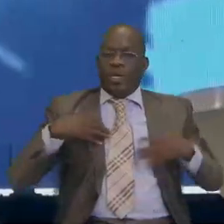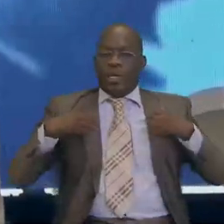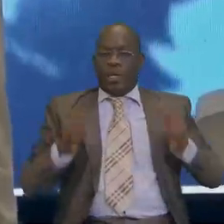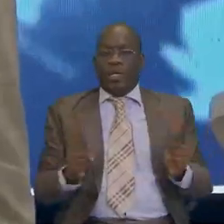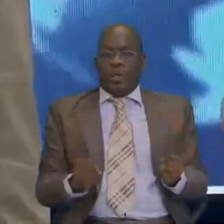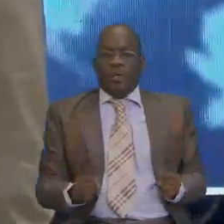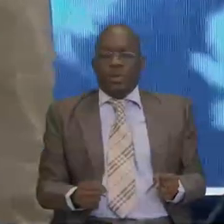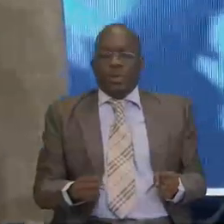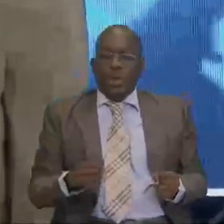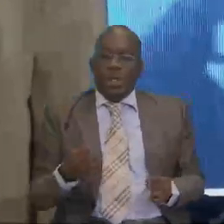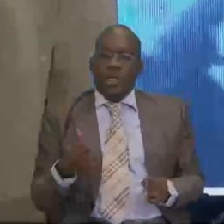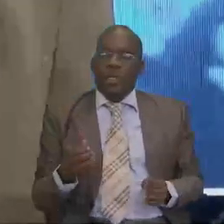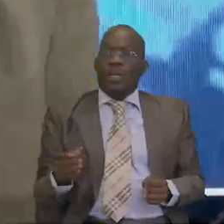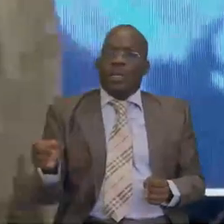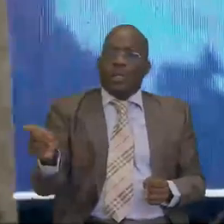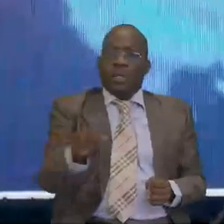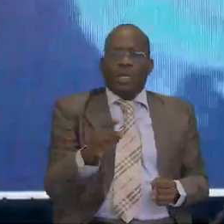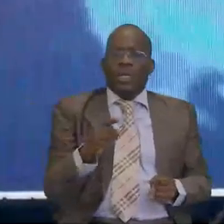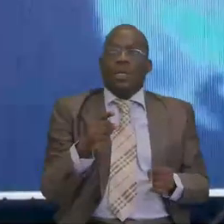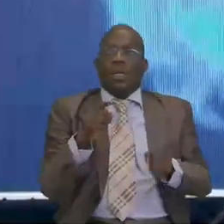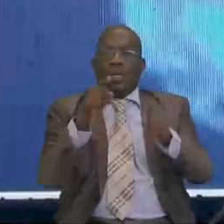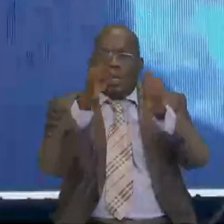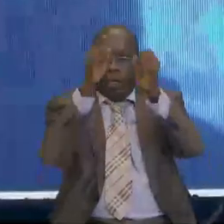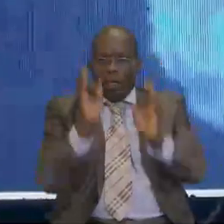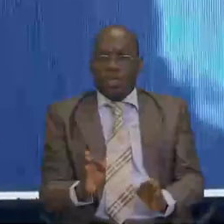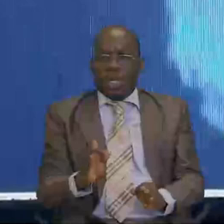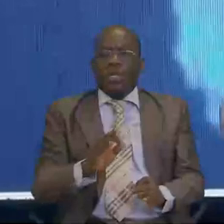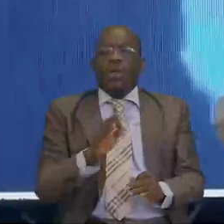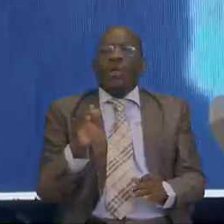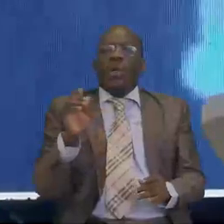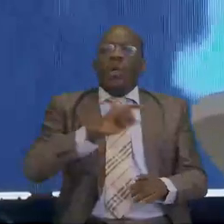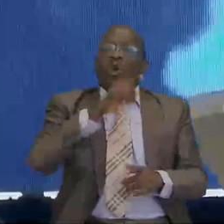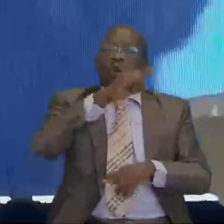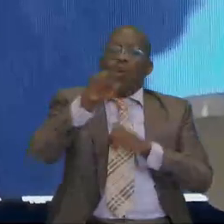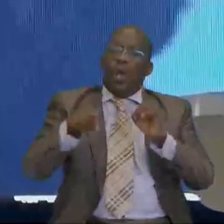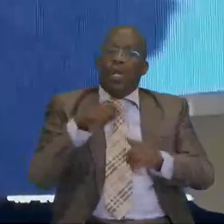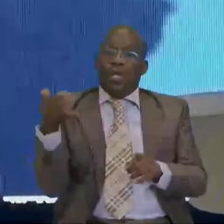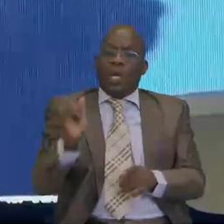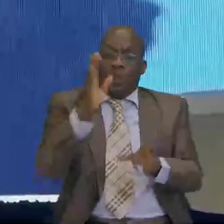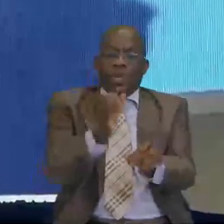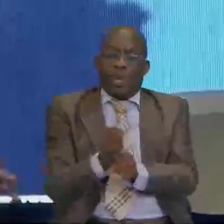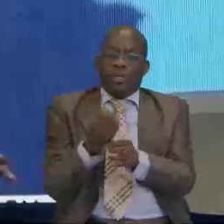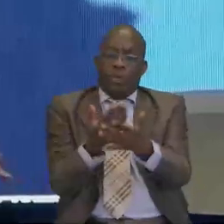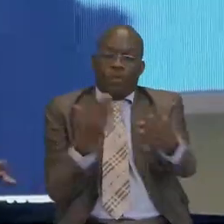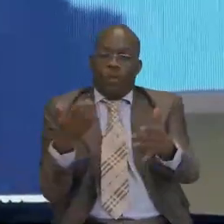Ils décidaient ce qu'ils allaient recevoir avant de venir.